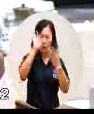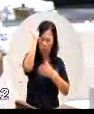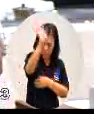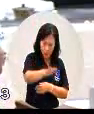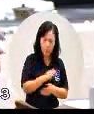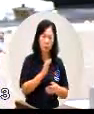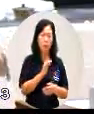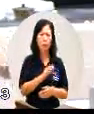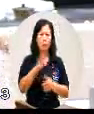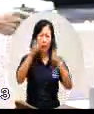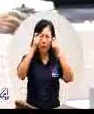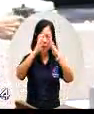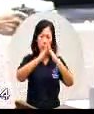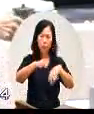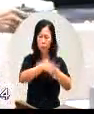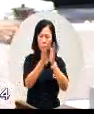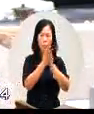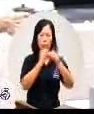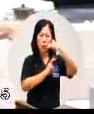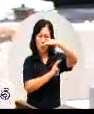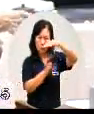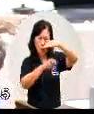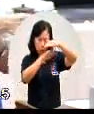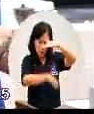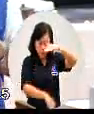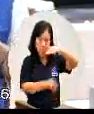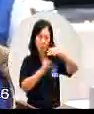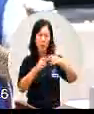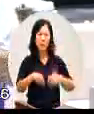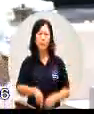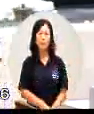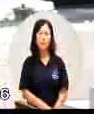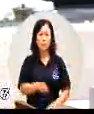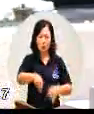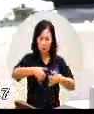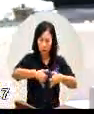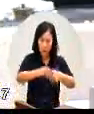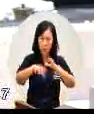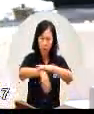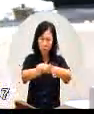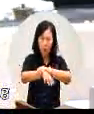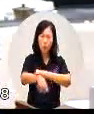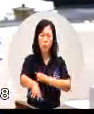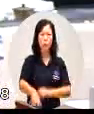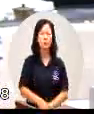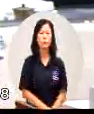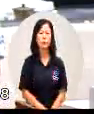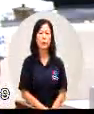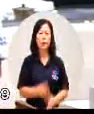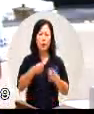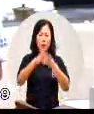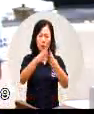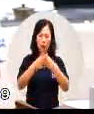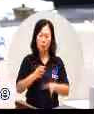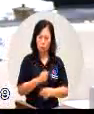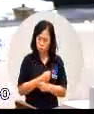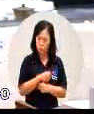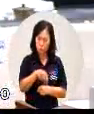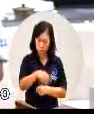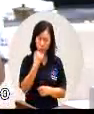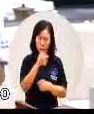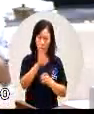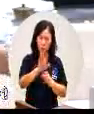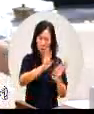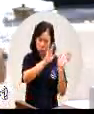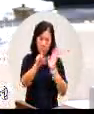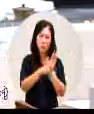个高雄市的有高架梁柱底下的那些路面空间或是什么哈、哦，应该要注重这个门面